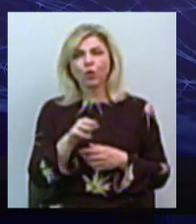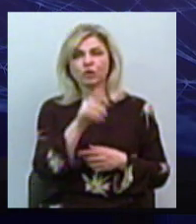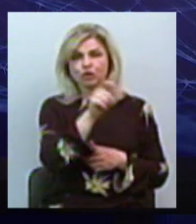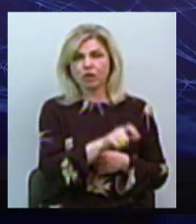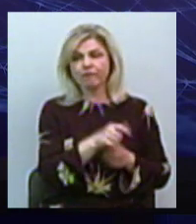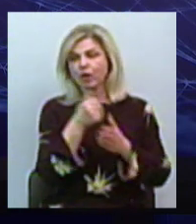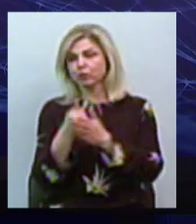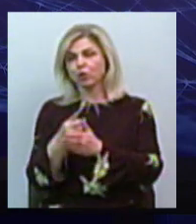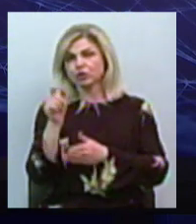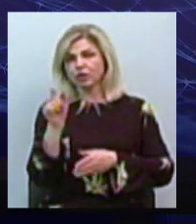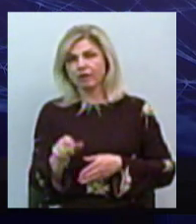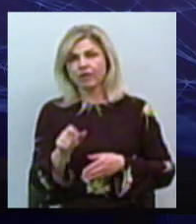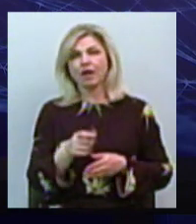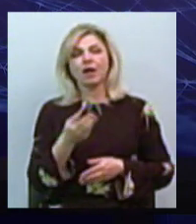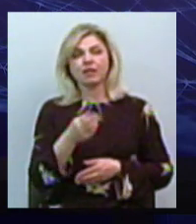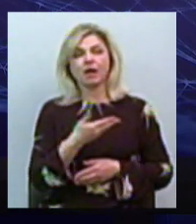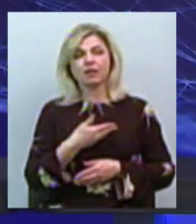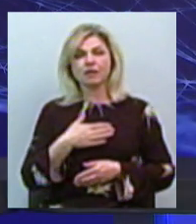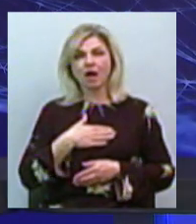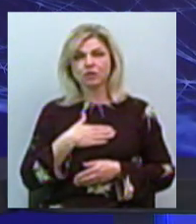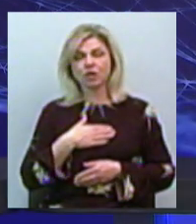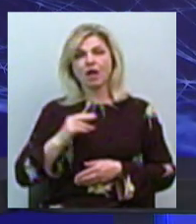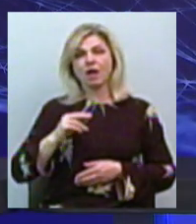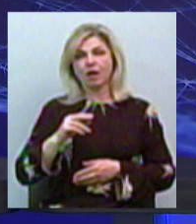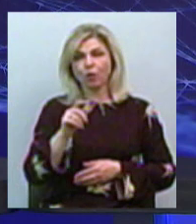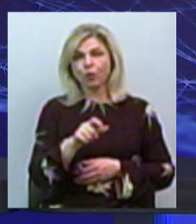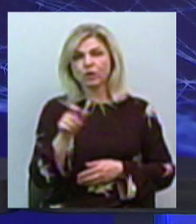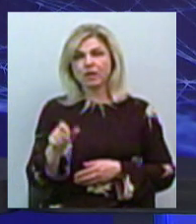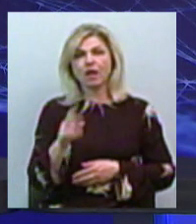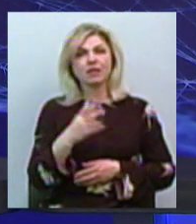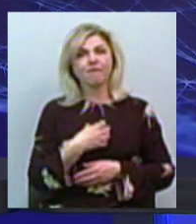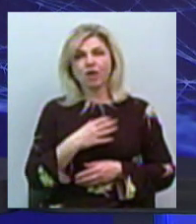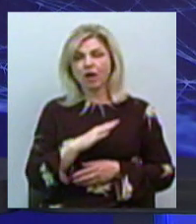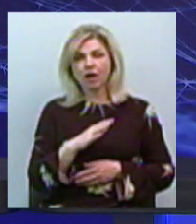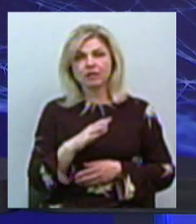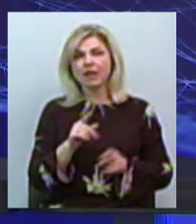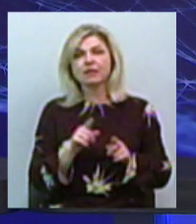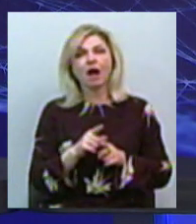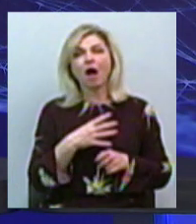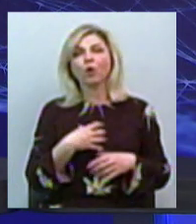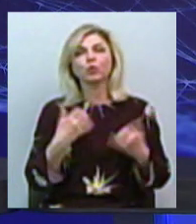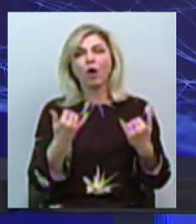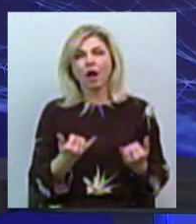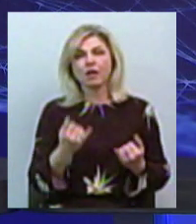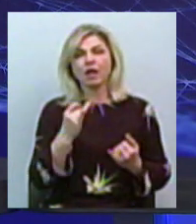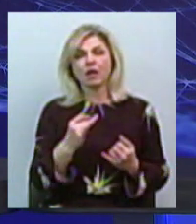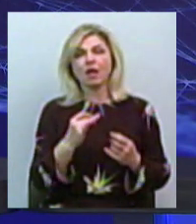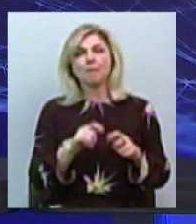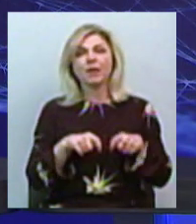людини. Ну, для наших співмешканців не так актуально, але передаватися при вживанні в